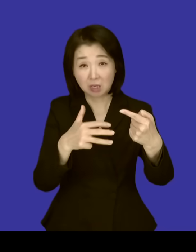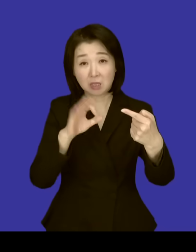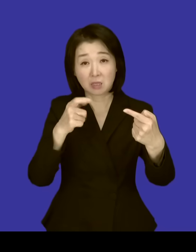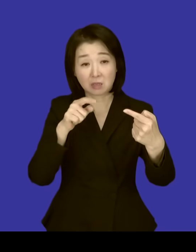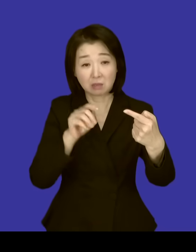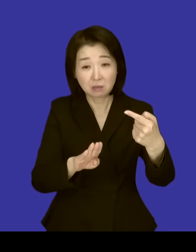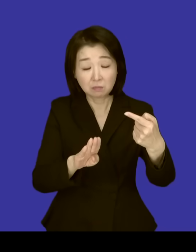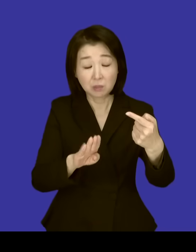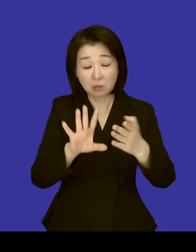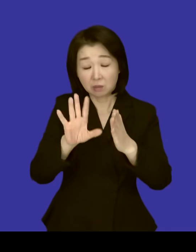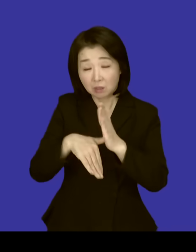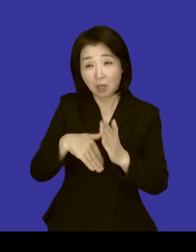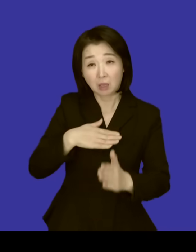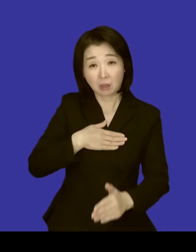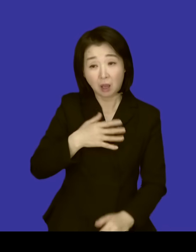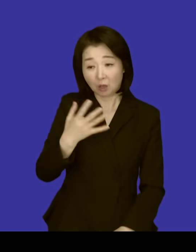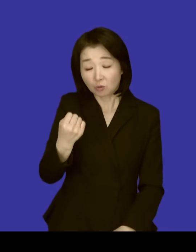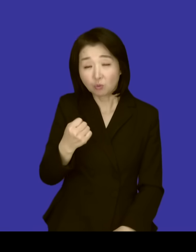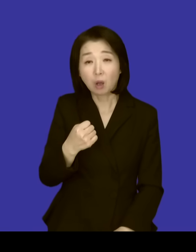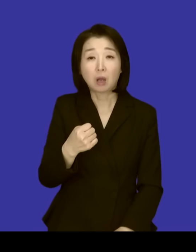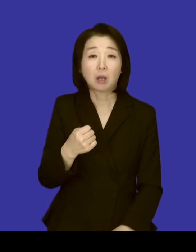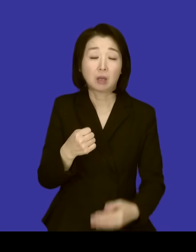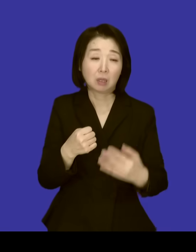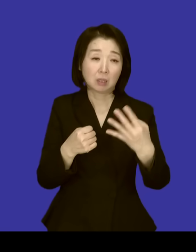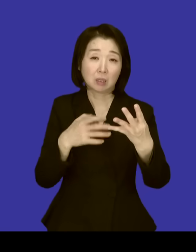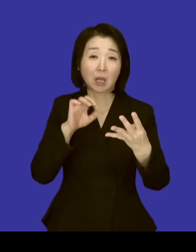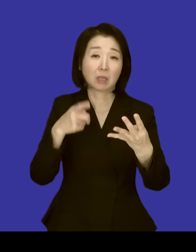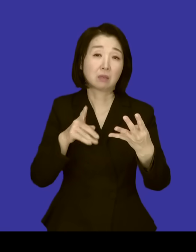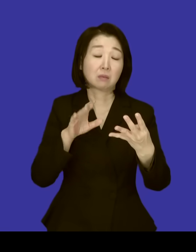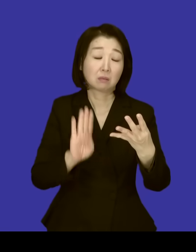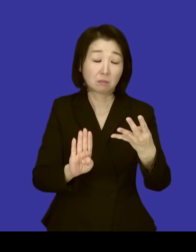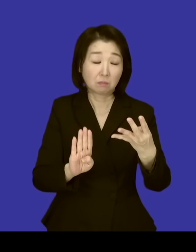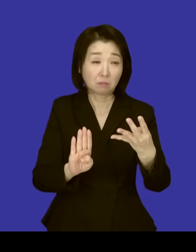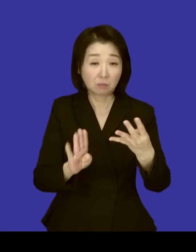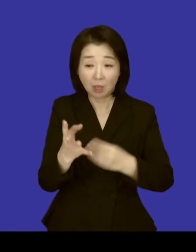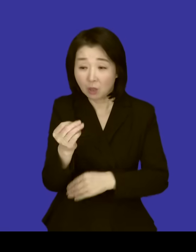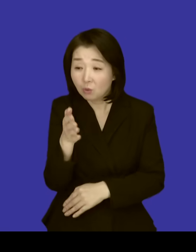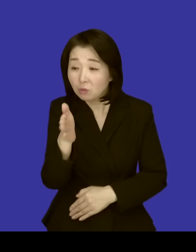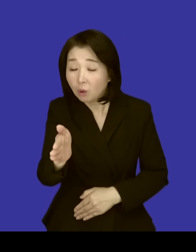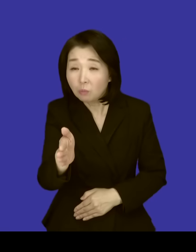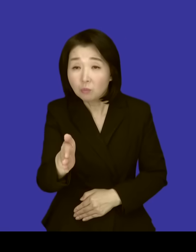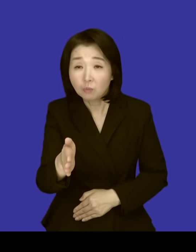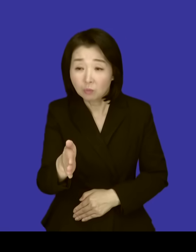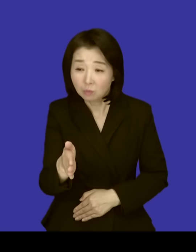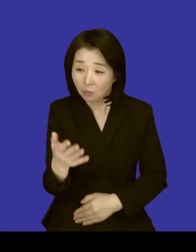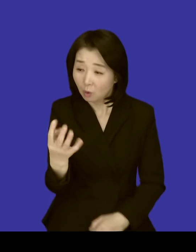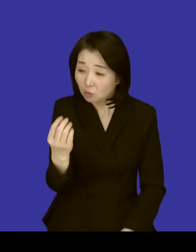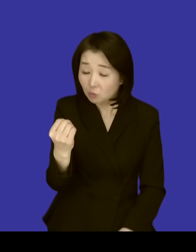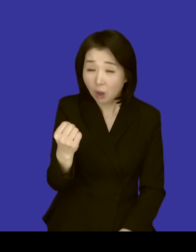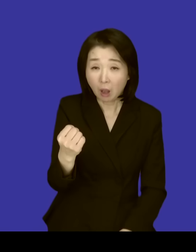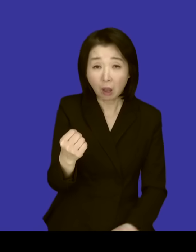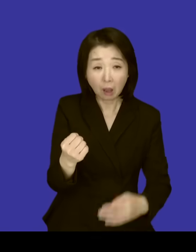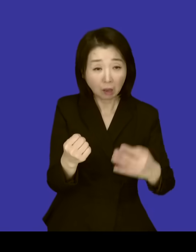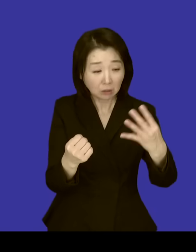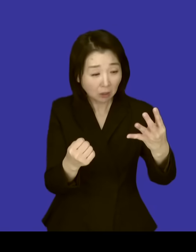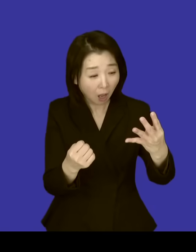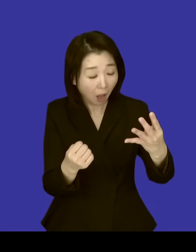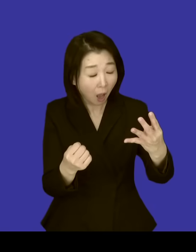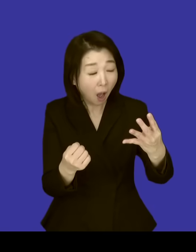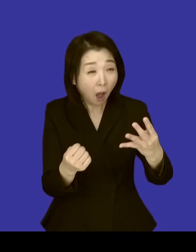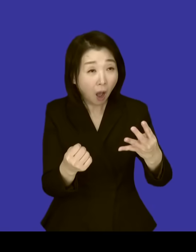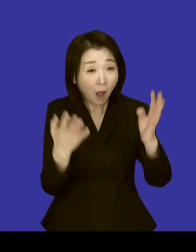수학을 4등급을 받아버렸어요. 근데 이과생한테 수학 4등급이라고 하면 갈 수 있는 데가 없거든요,